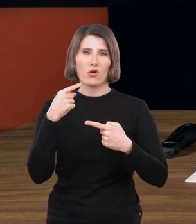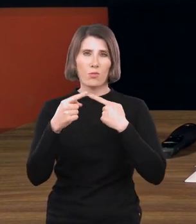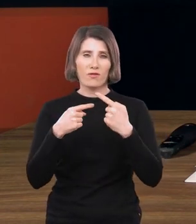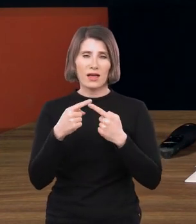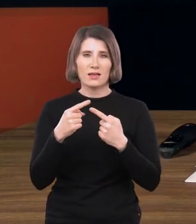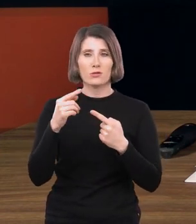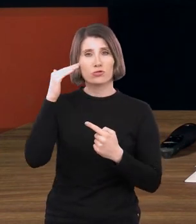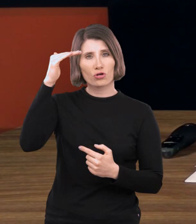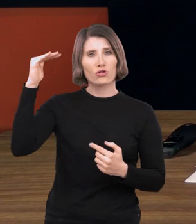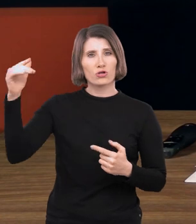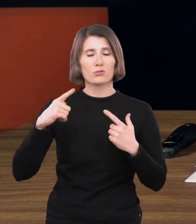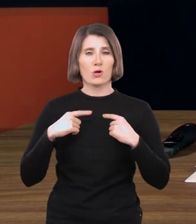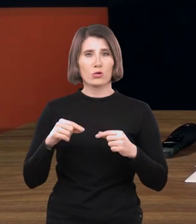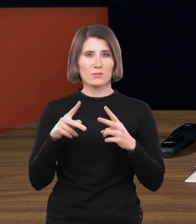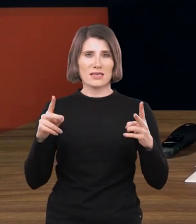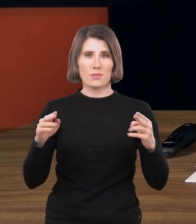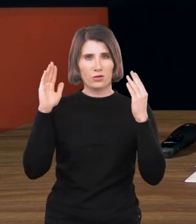spektrum zaburzeń autystycznych.